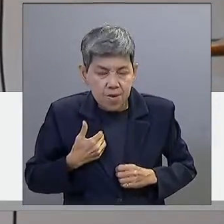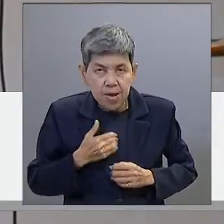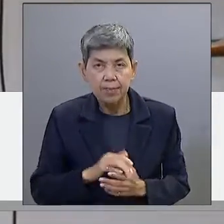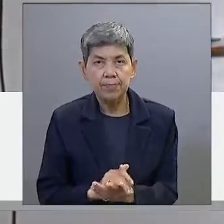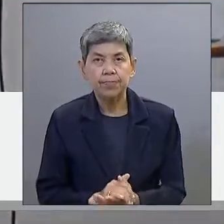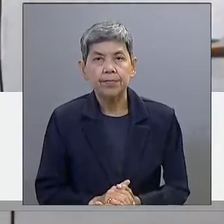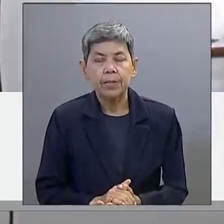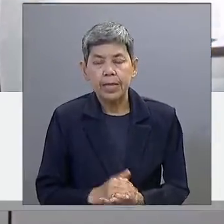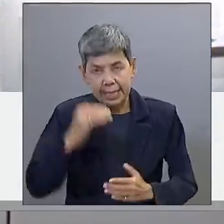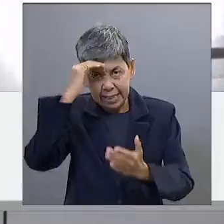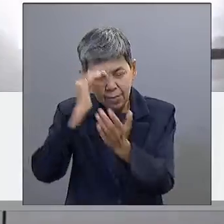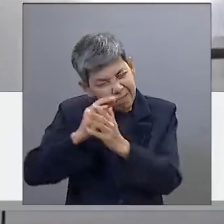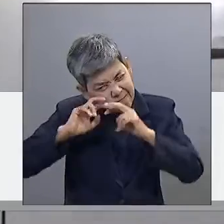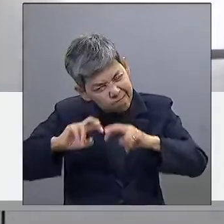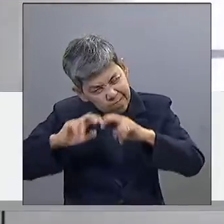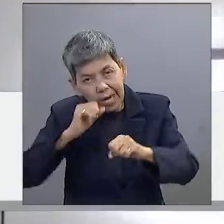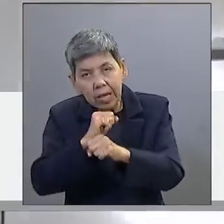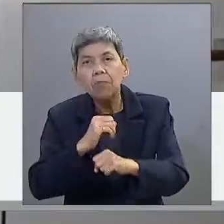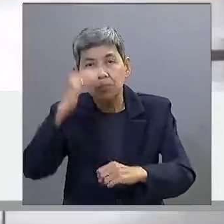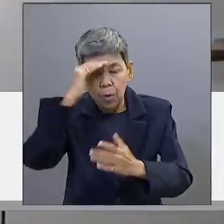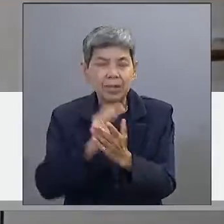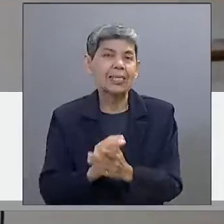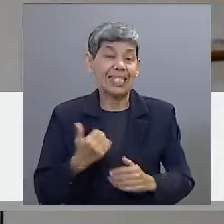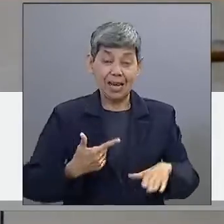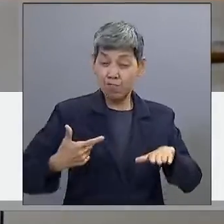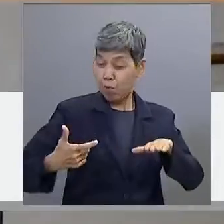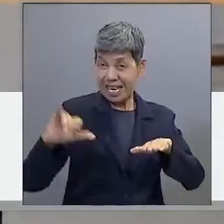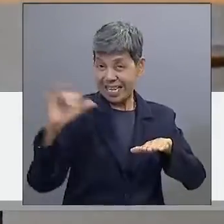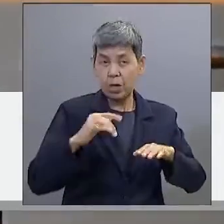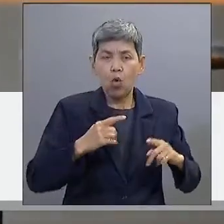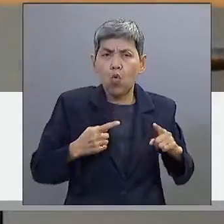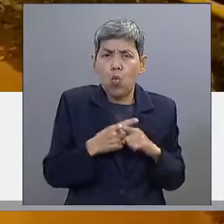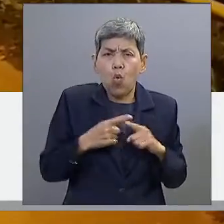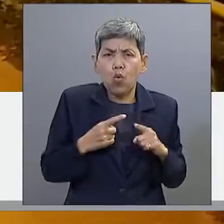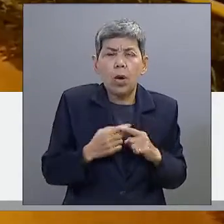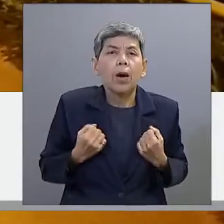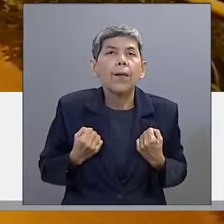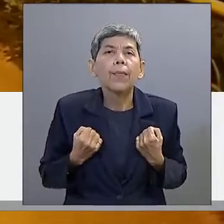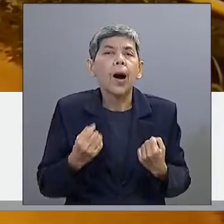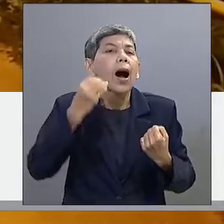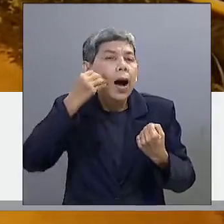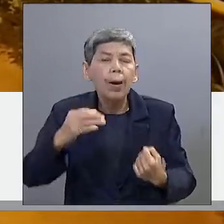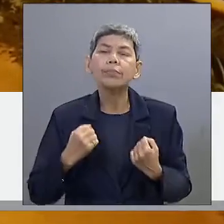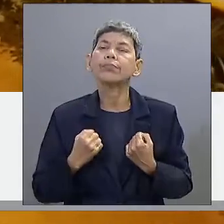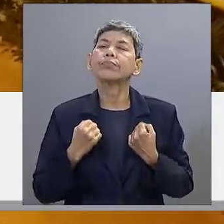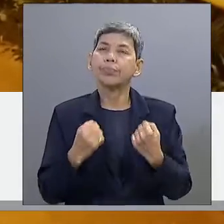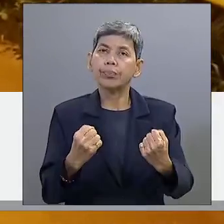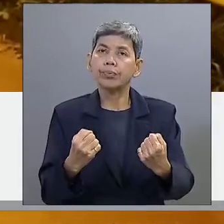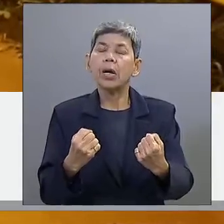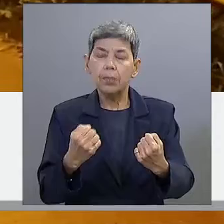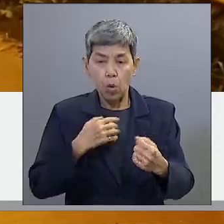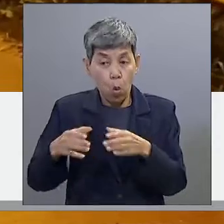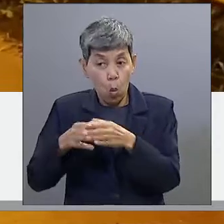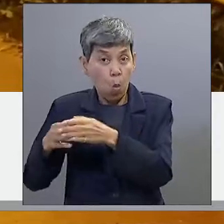จากการสอบสวนในเบื้องต้นเจ้าหน้าที่พบว่าก่อนที่จะเกิดเหตุผู้บาดเจ็บขับรถจะกลับบ้านพักค่ะระหว่างนั้น